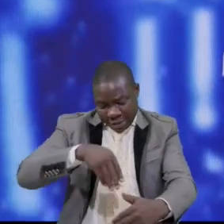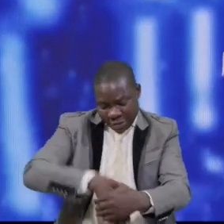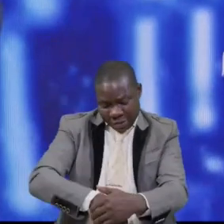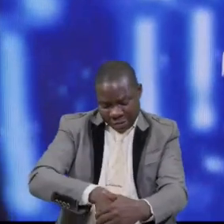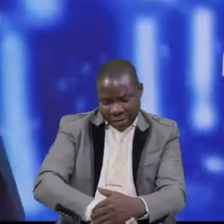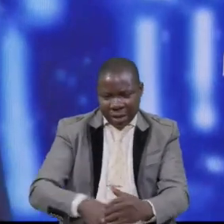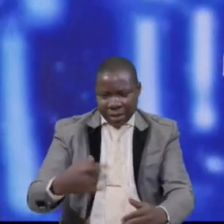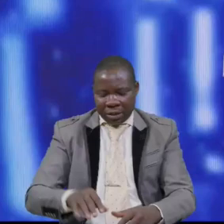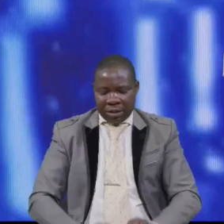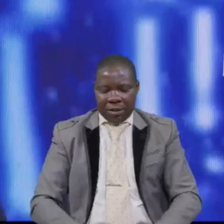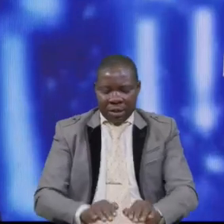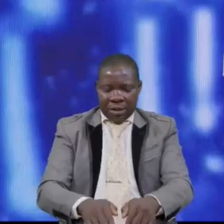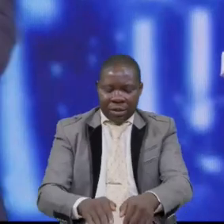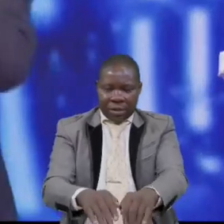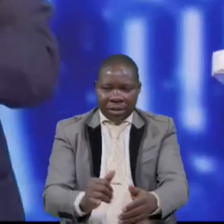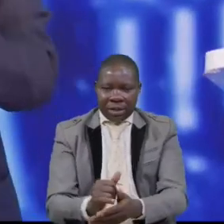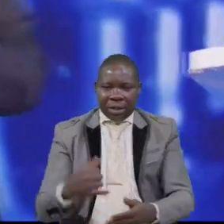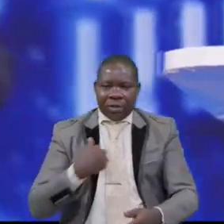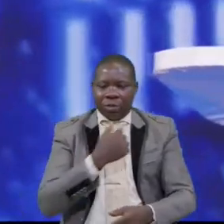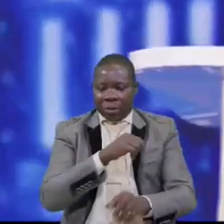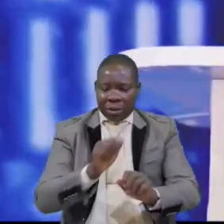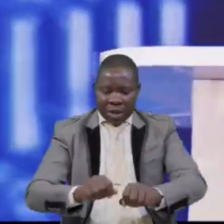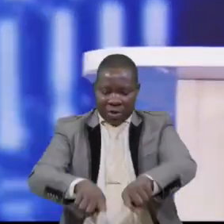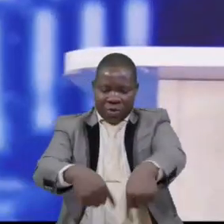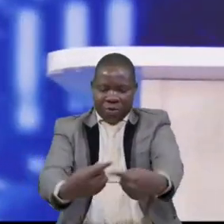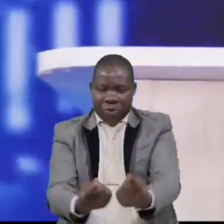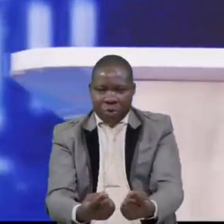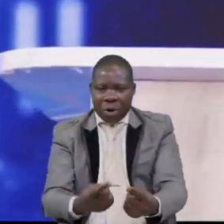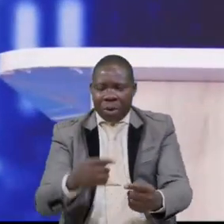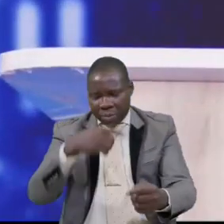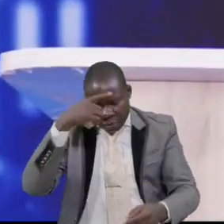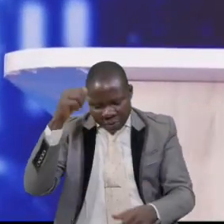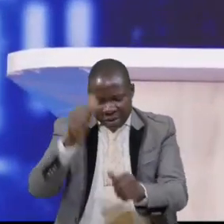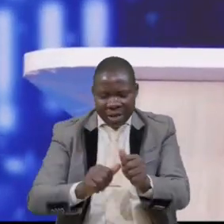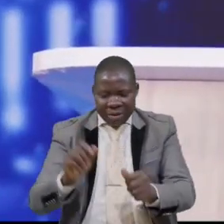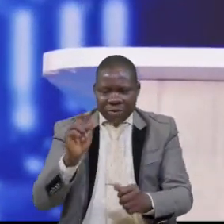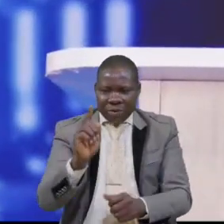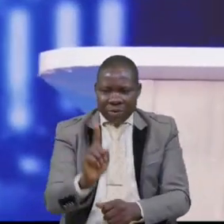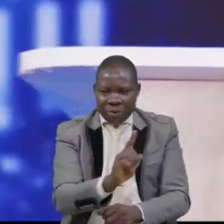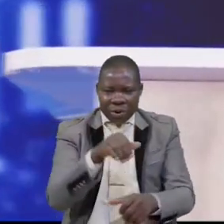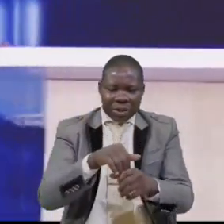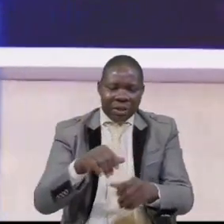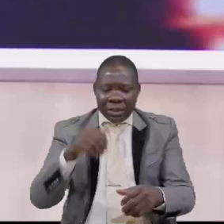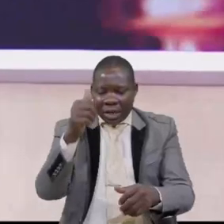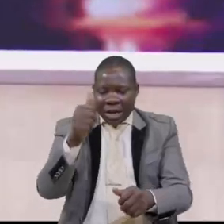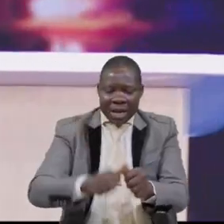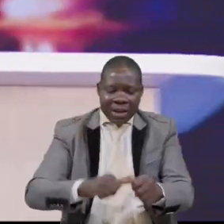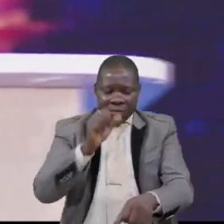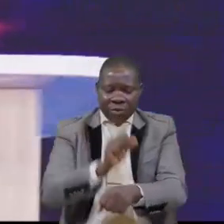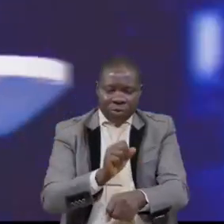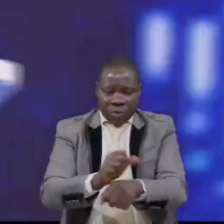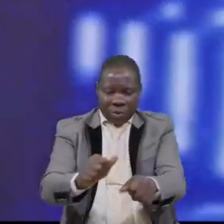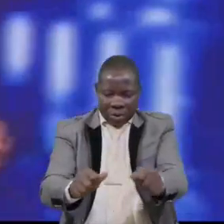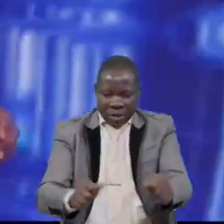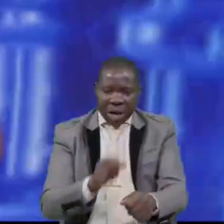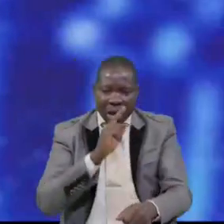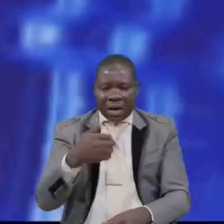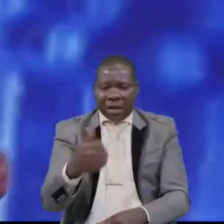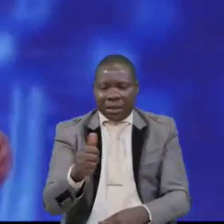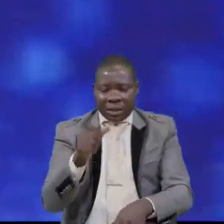peuvent passer dans la mer parce que les gens dans chaque profession ils sont 10 fois meilleurs, même plus que